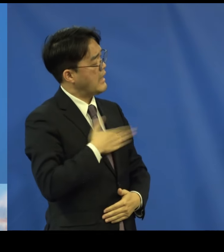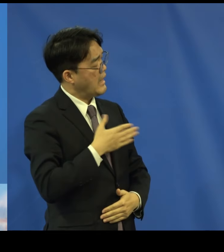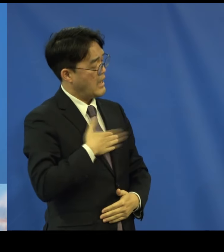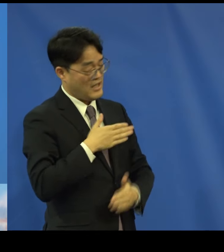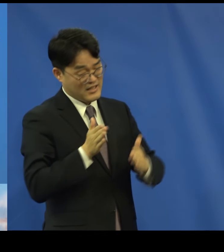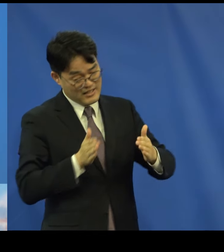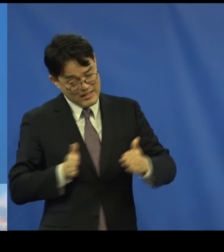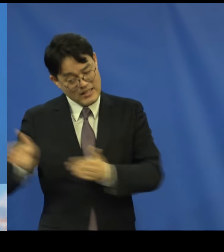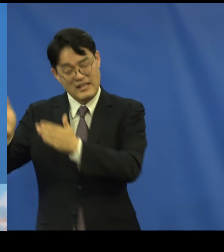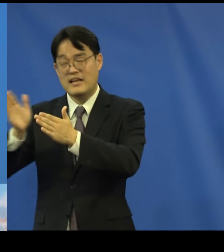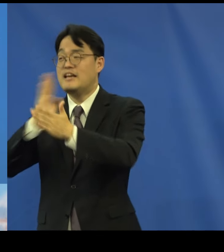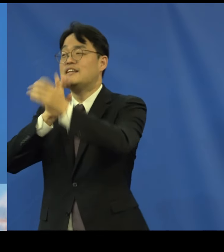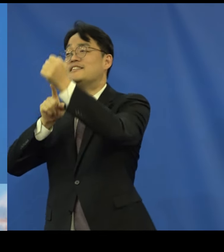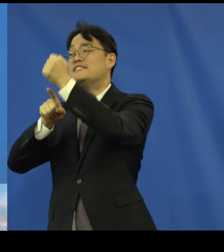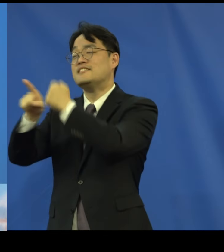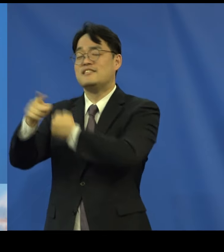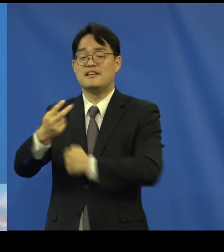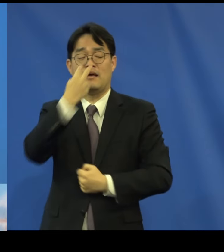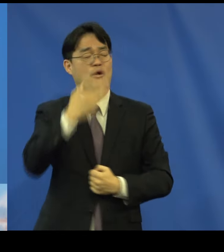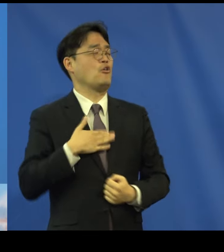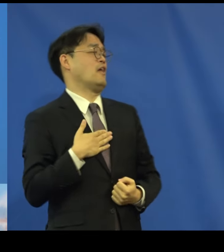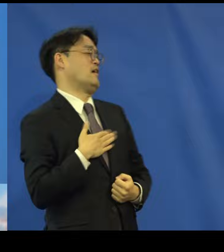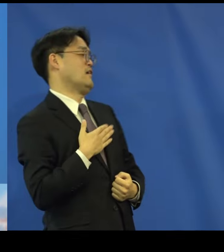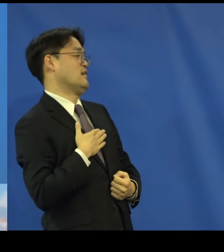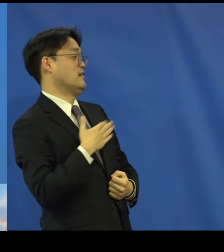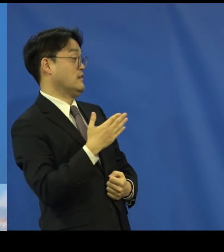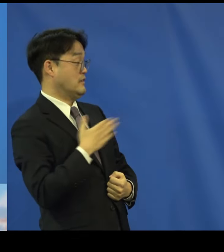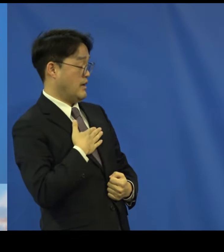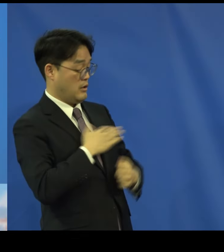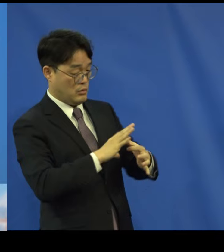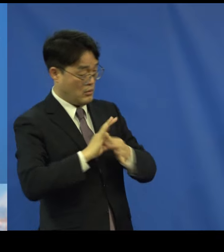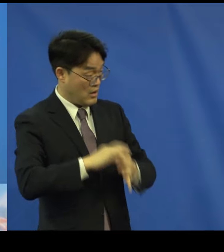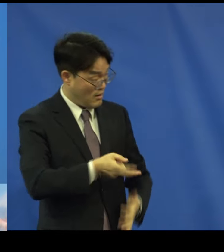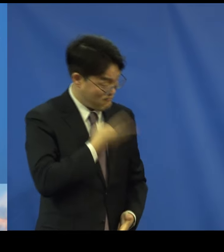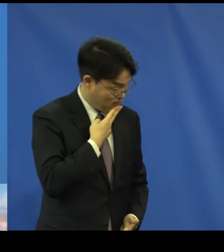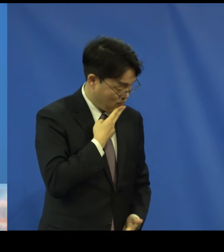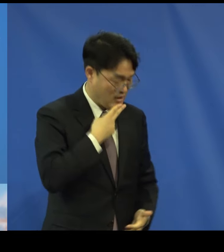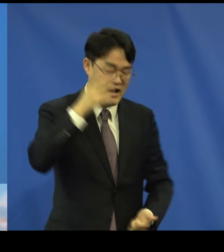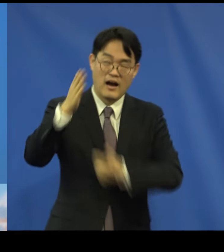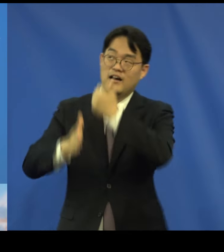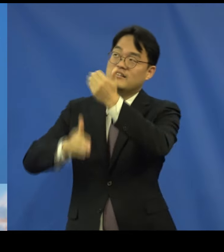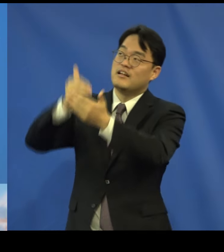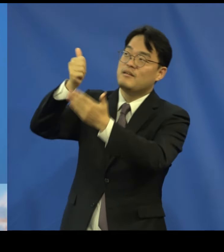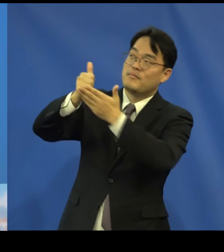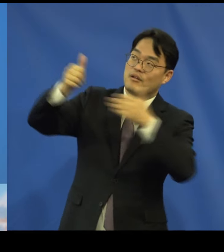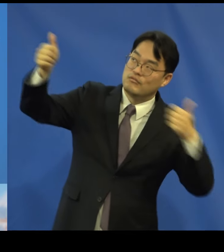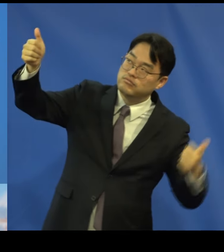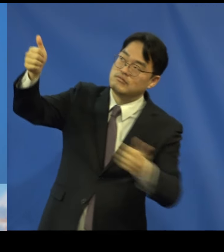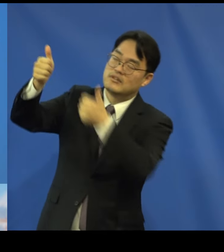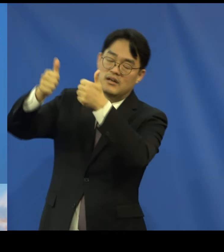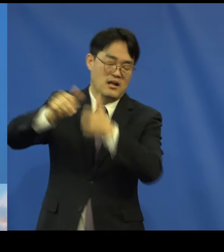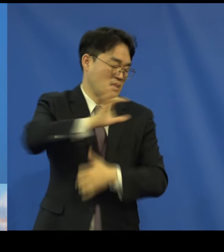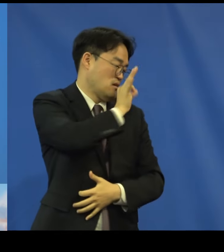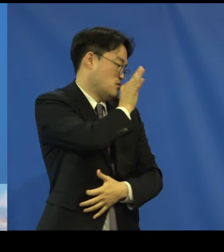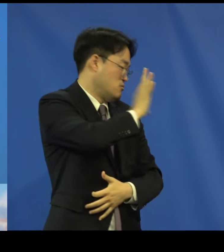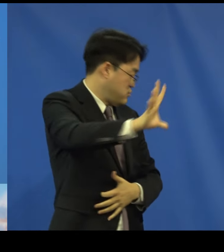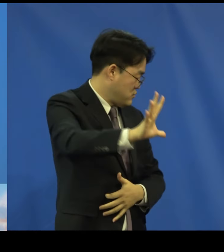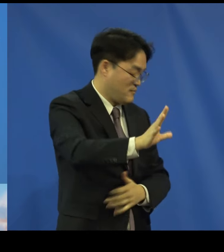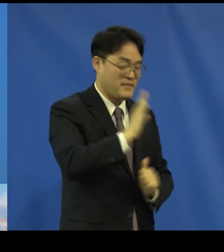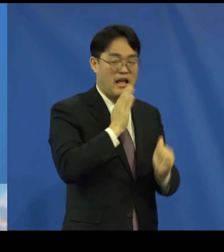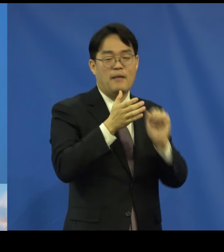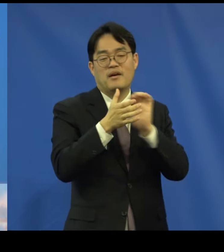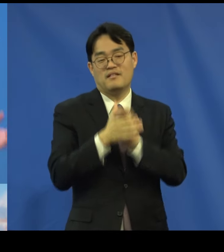곧 길이요 진리요 생명이니 나로 말미암지 않고는 아버지께로 올 자가 없느니라.